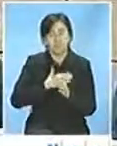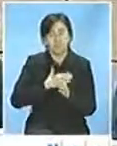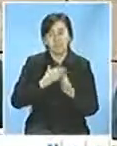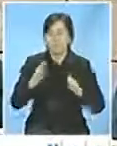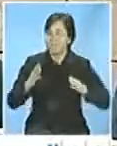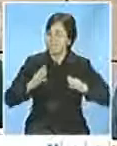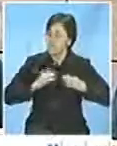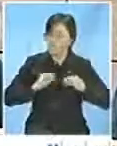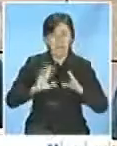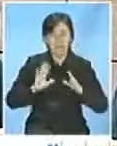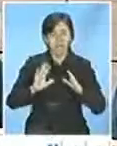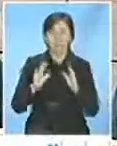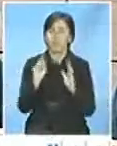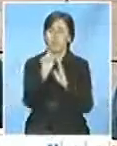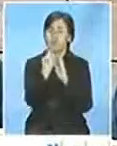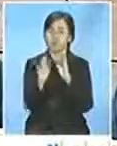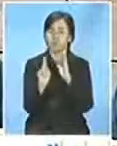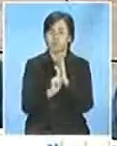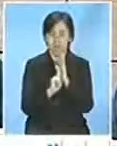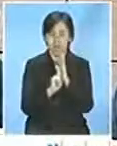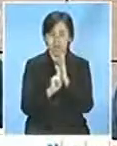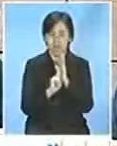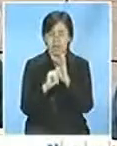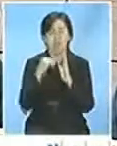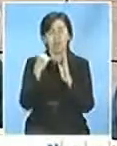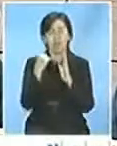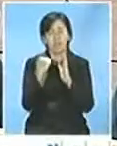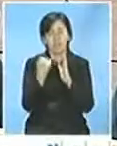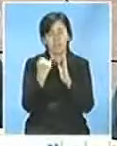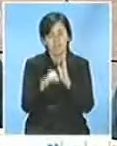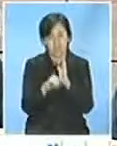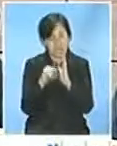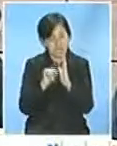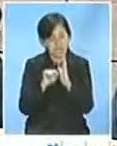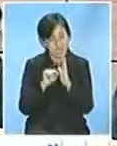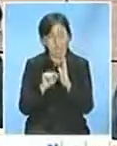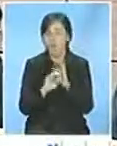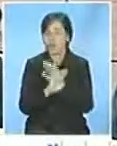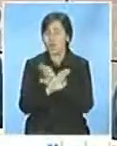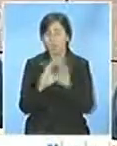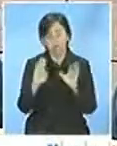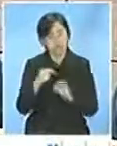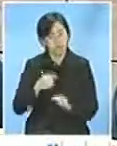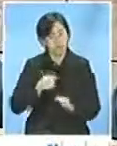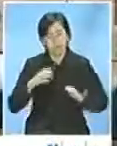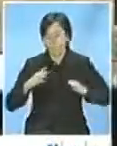ไม่อาจรับหลักการกฎหมายนิรโทษกรรมฉบับนี้ได้ครับ